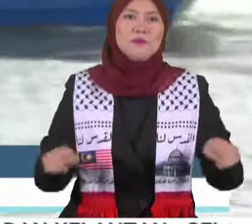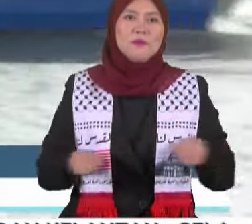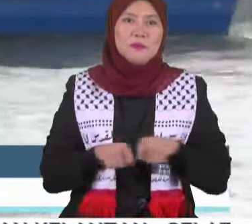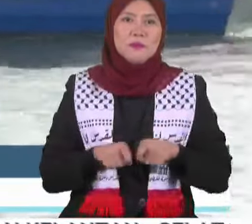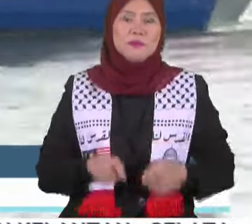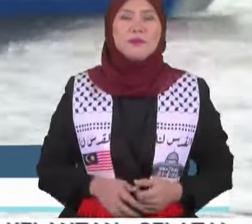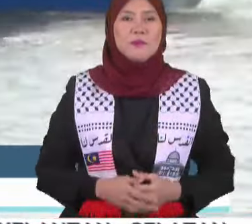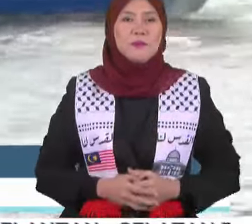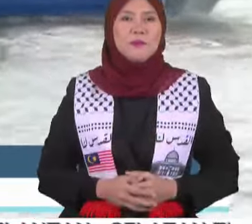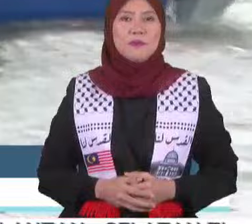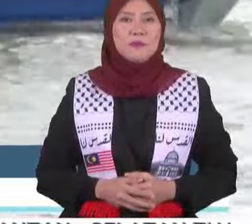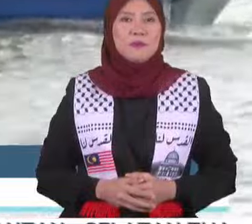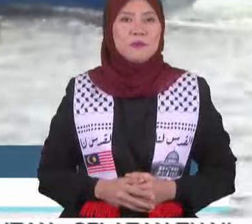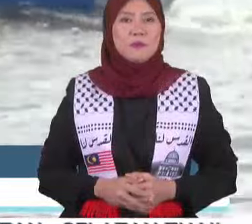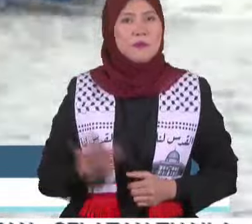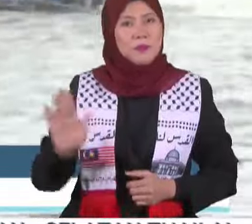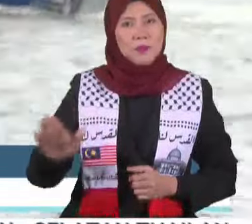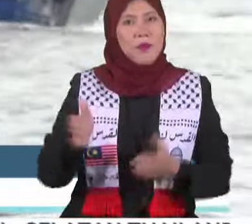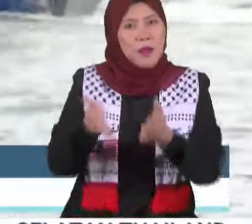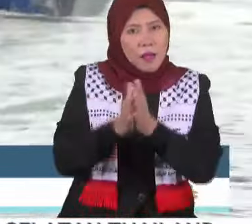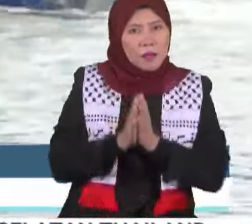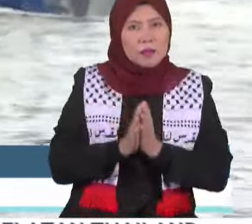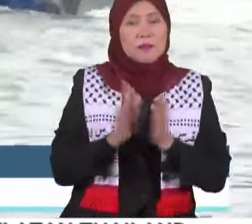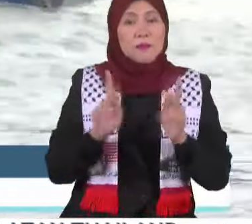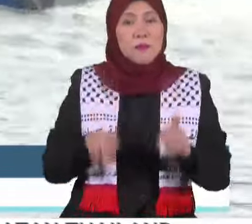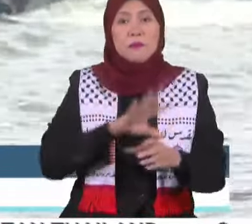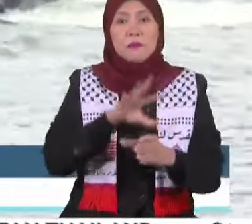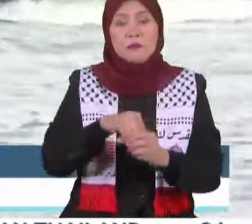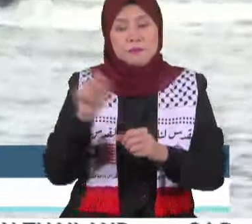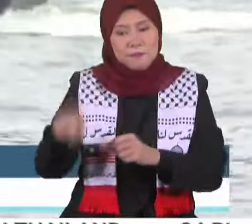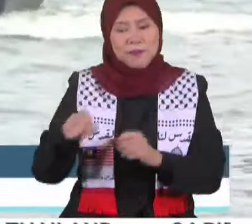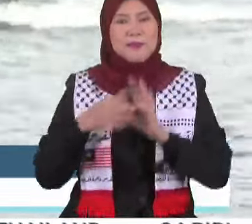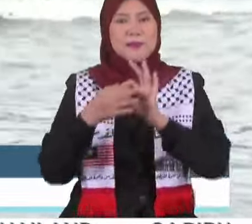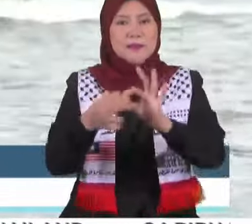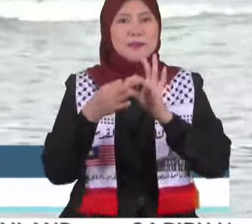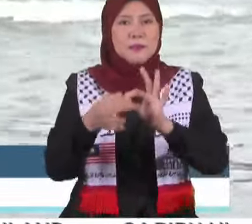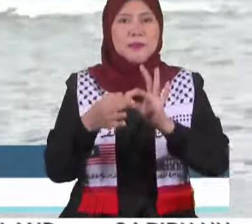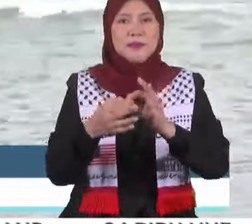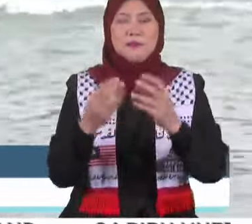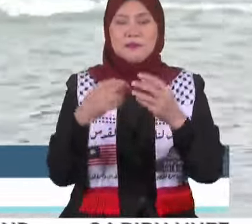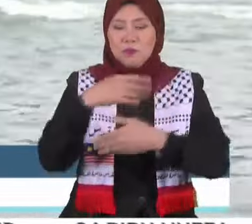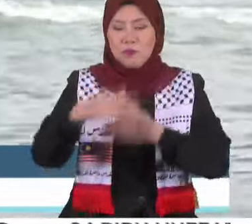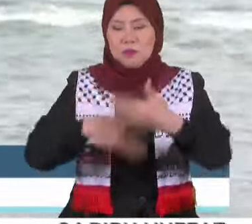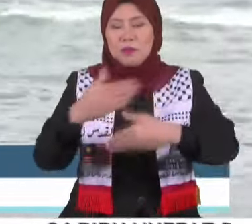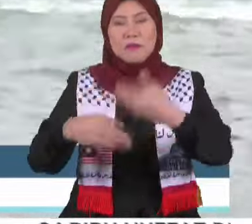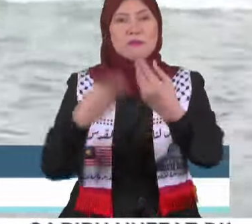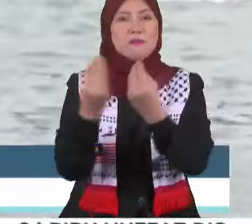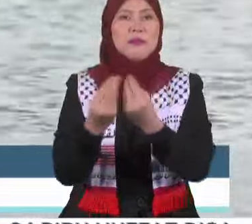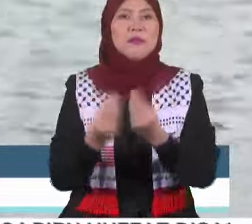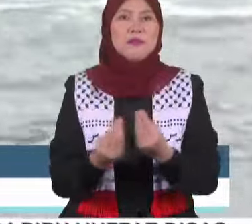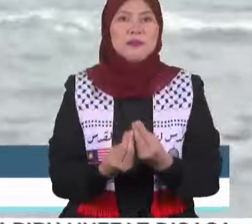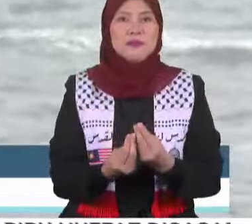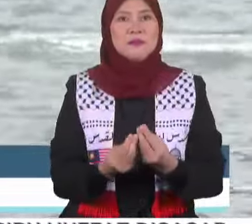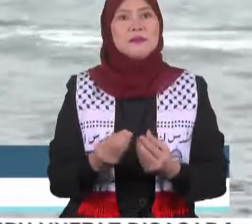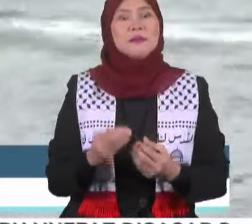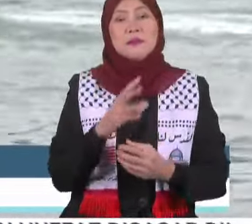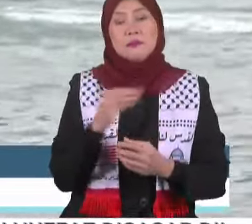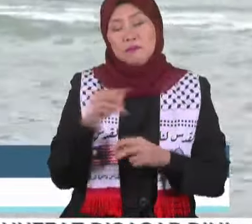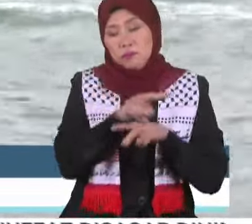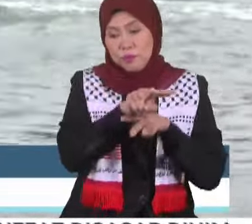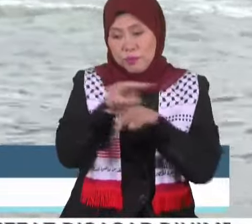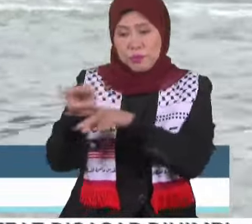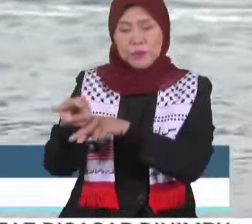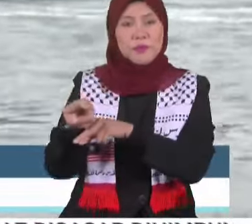tersebut. Beliau meminta pihak terlibat beri kerjasama dalam proses bancian. Beliau bercakap demikian ketika membuat